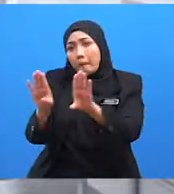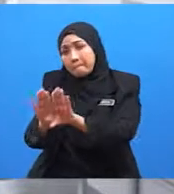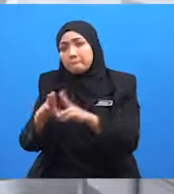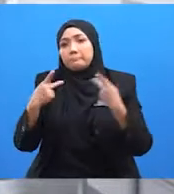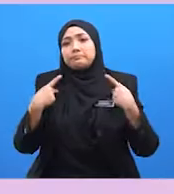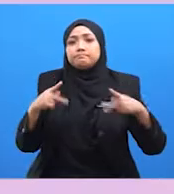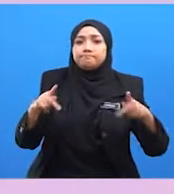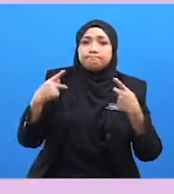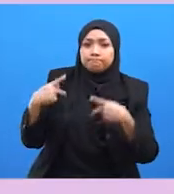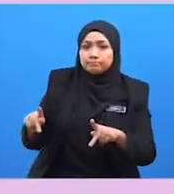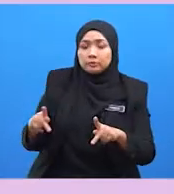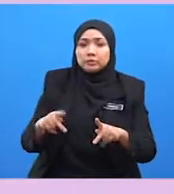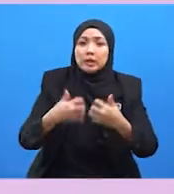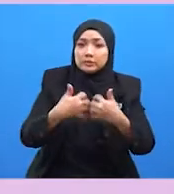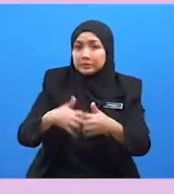mereka.